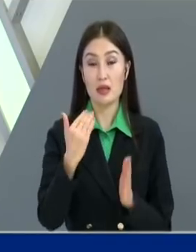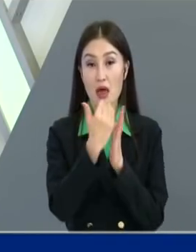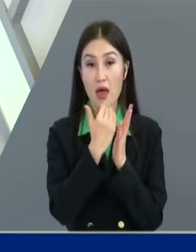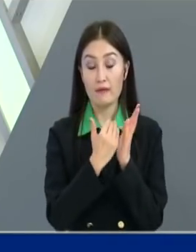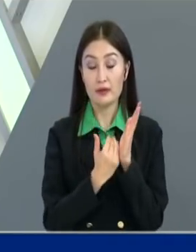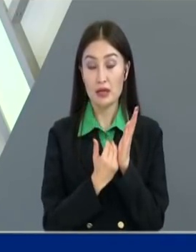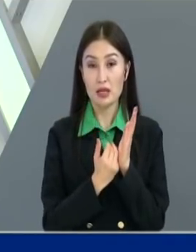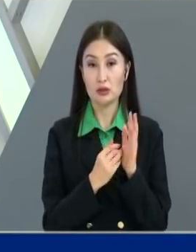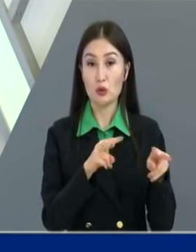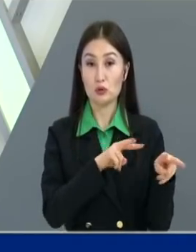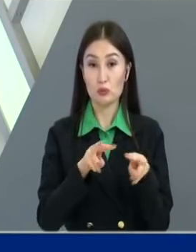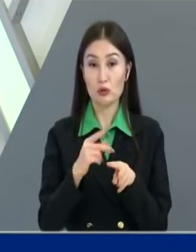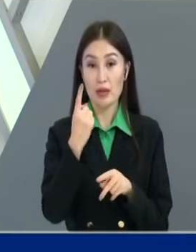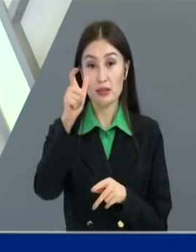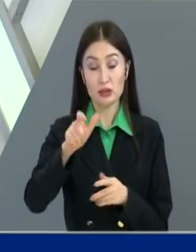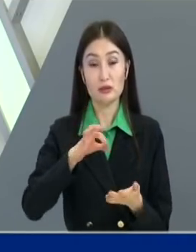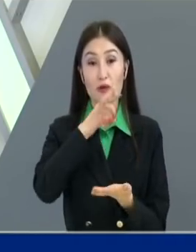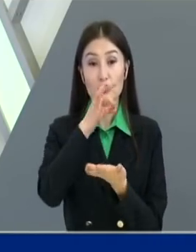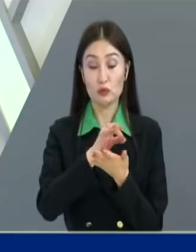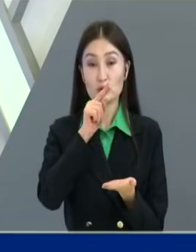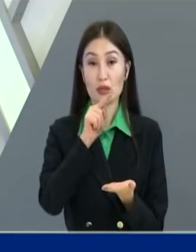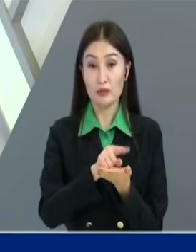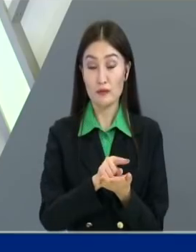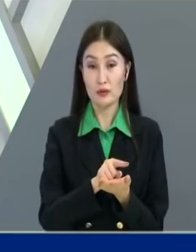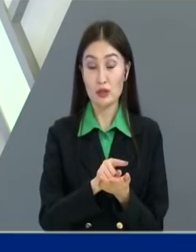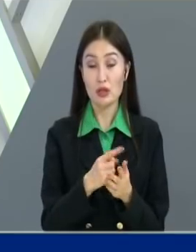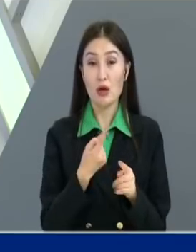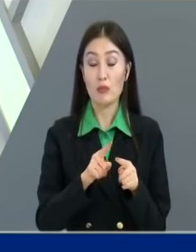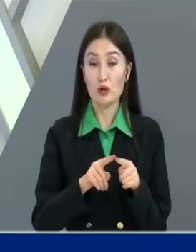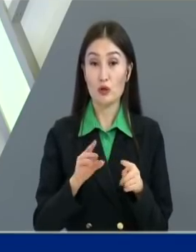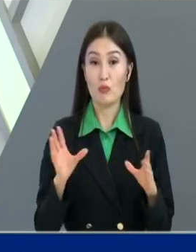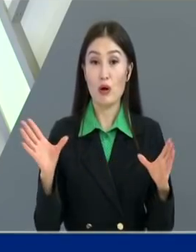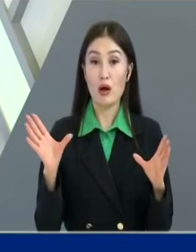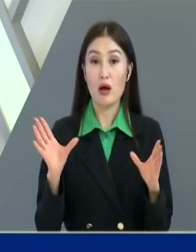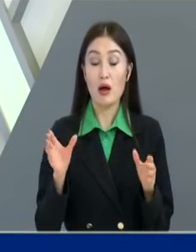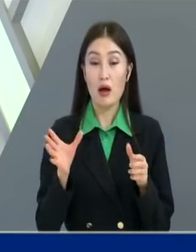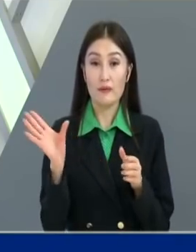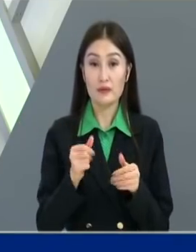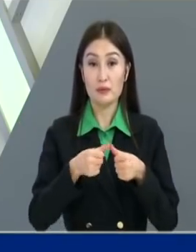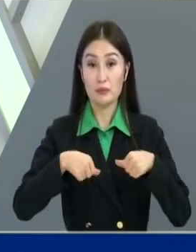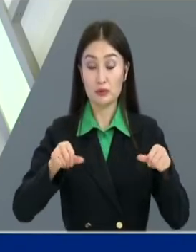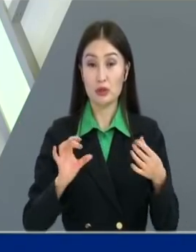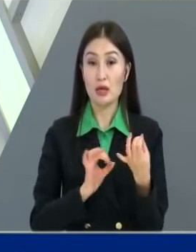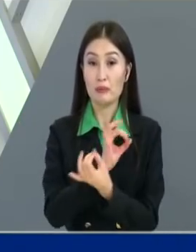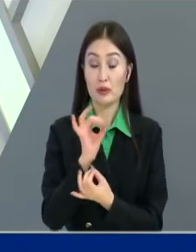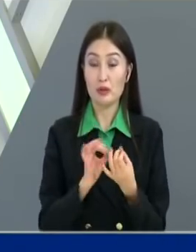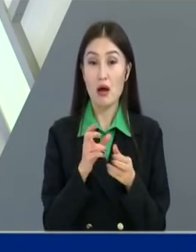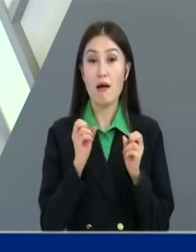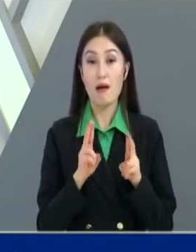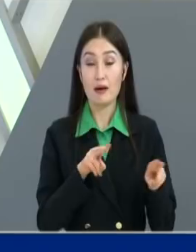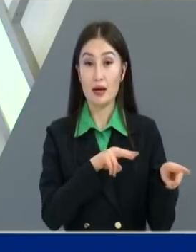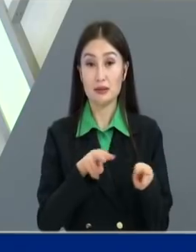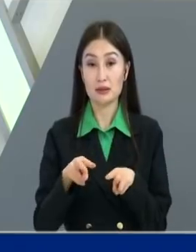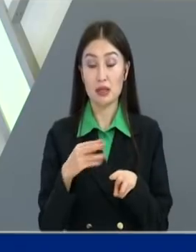керек деген чечим менен элдик кошуун жалпы жамаат менен макулдашып координатор катары